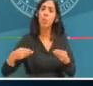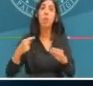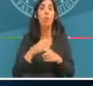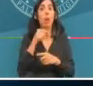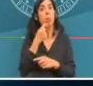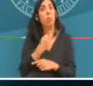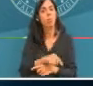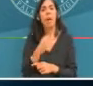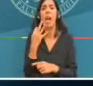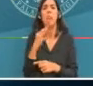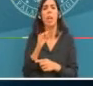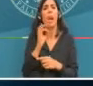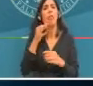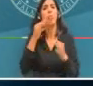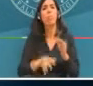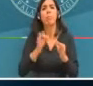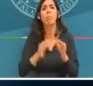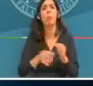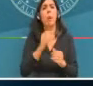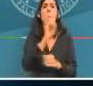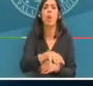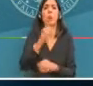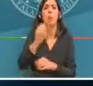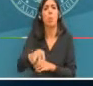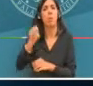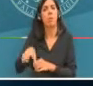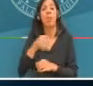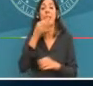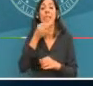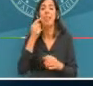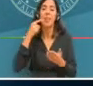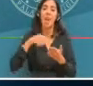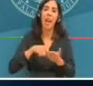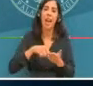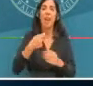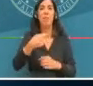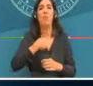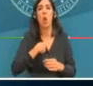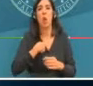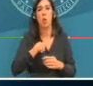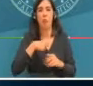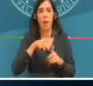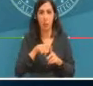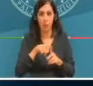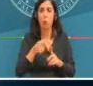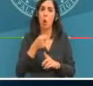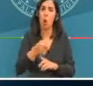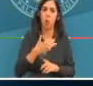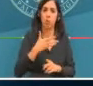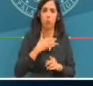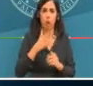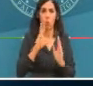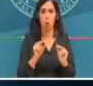ci saranno credito d'imposta per gli affitti commerciali per i mesi di ottobre novembre verrà cancellata la